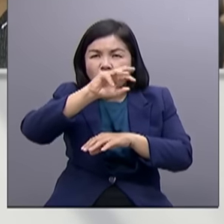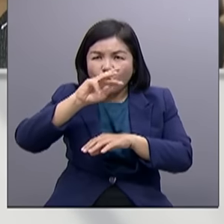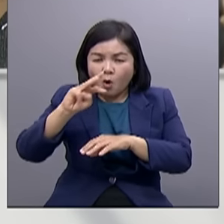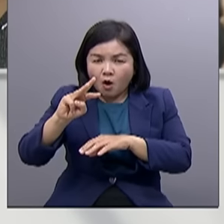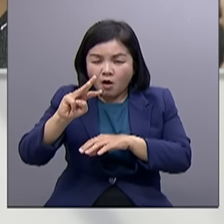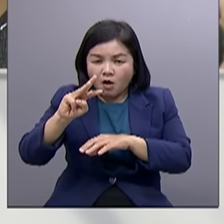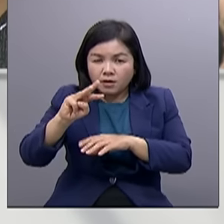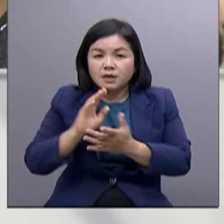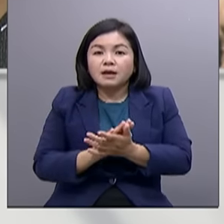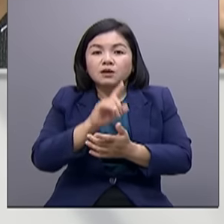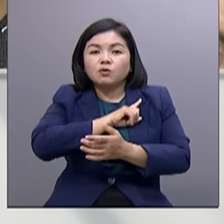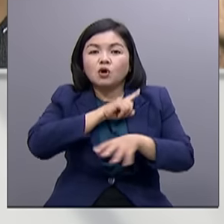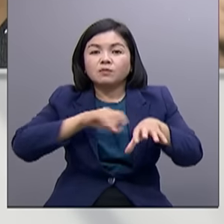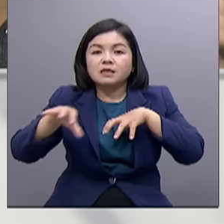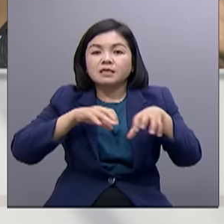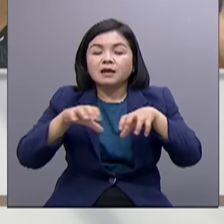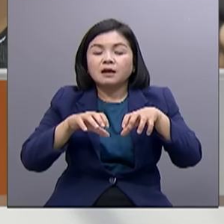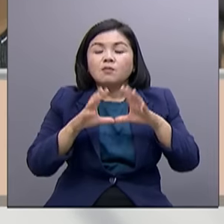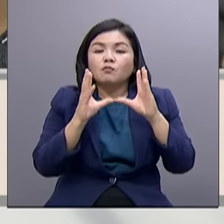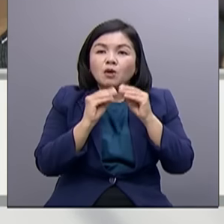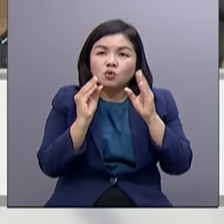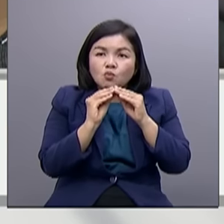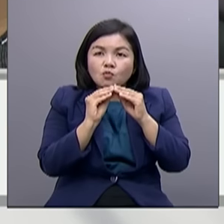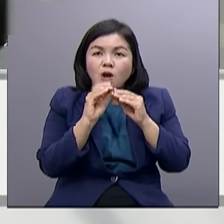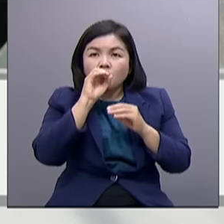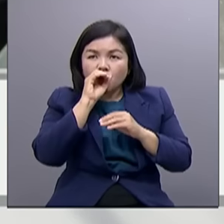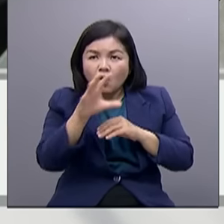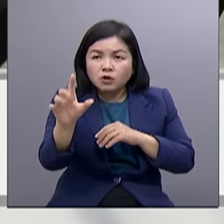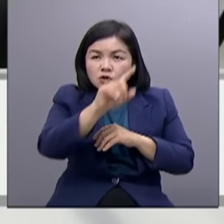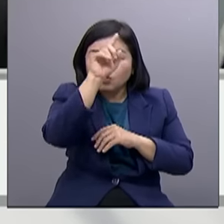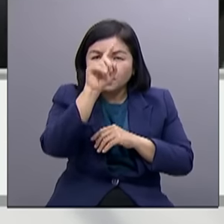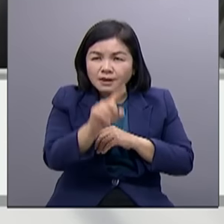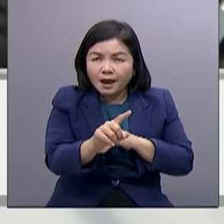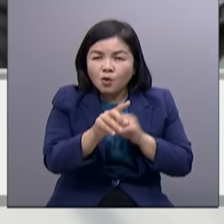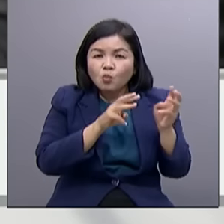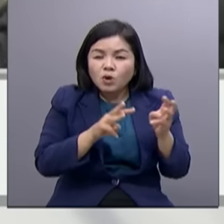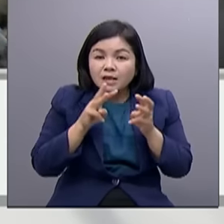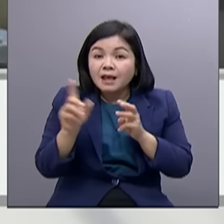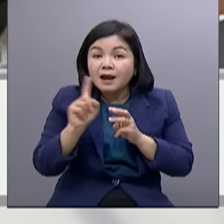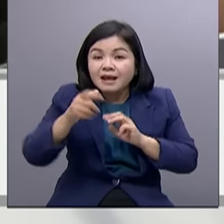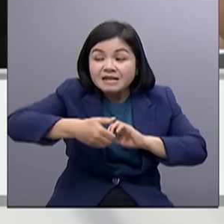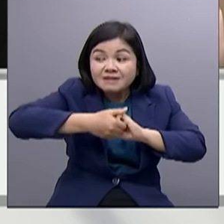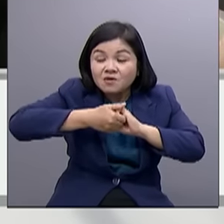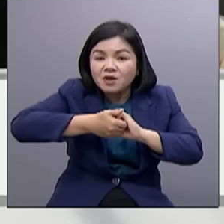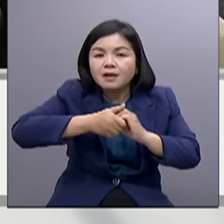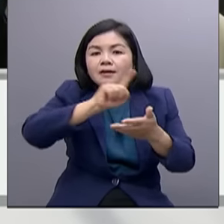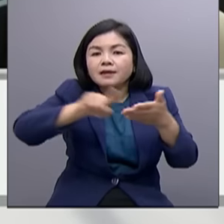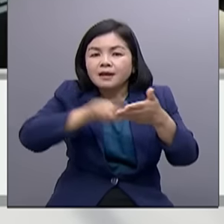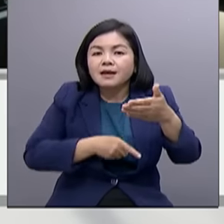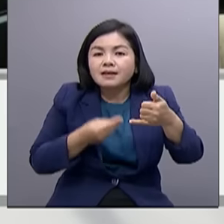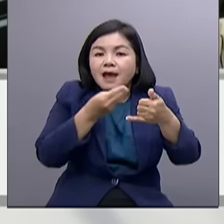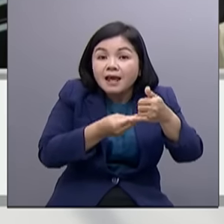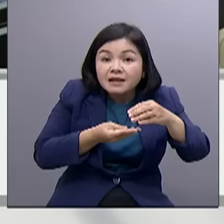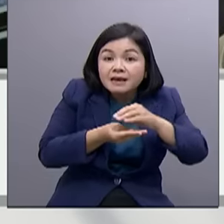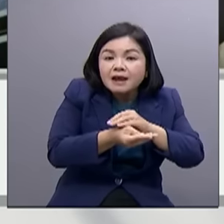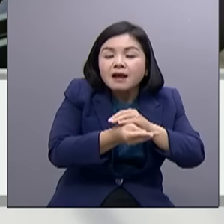คนเจ้าภาพจัดเวทีนี้เนี่ยก็มีการยืนยันสันนิษฐานในเรื่องของการฮ้วการเลือกสวแต่ทีนี้ก็มาพร้อมๆกับ